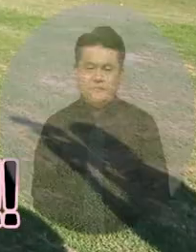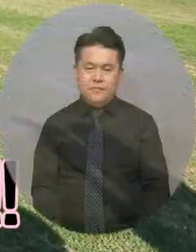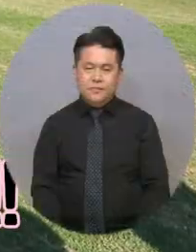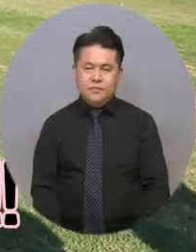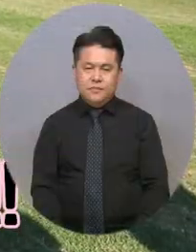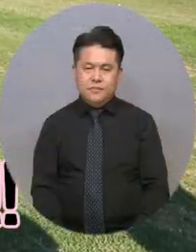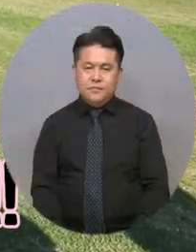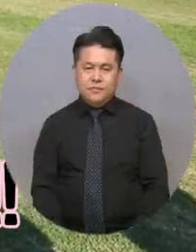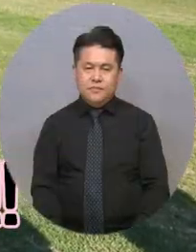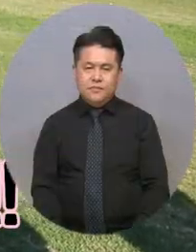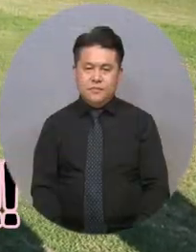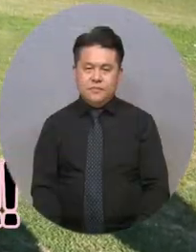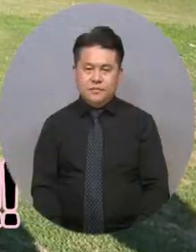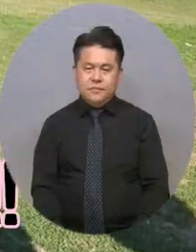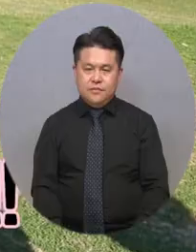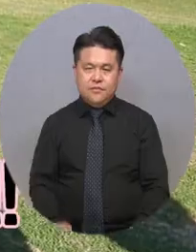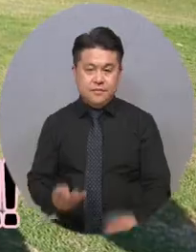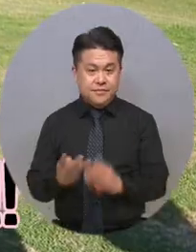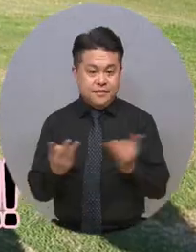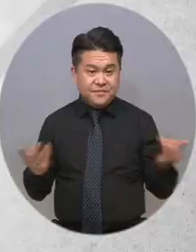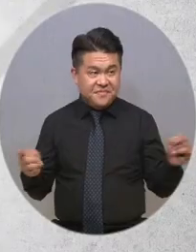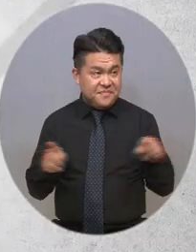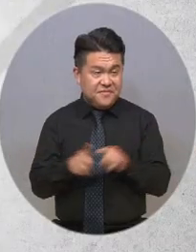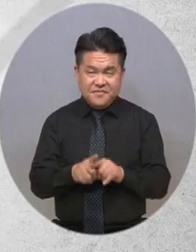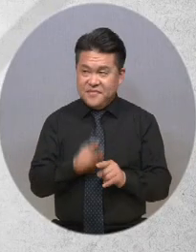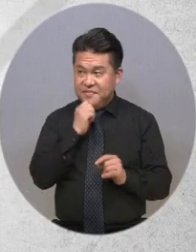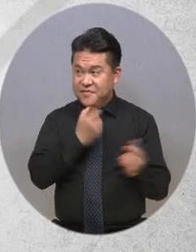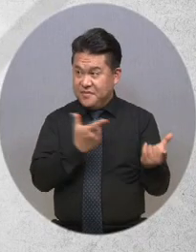네 분이 컸습니다. 그럼 2월 되는 거네. 2월.